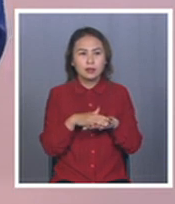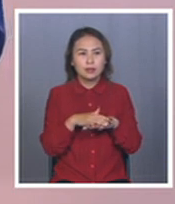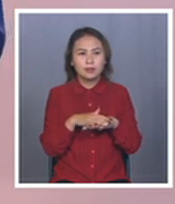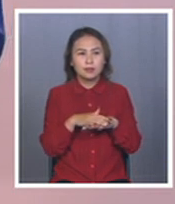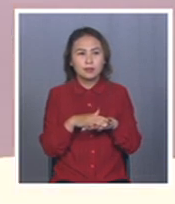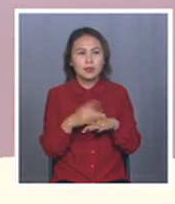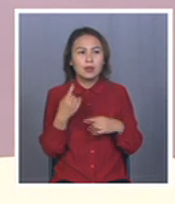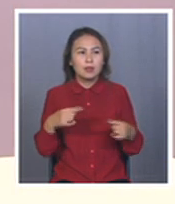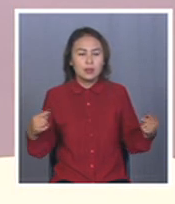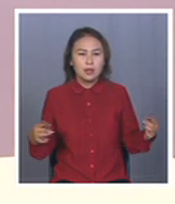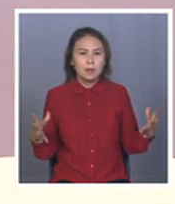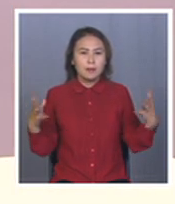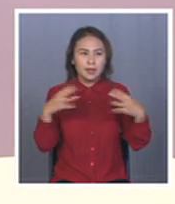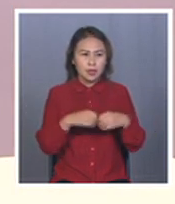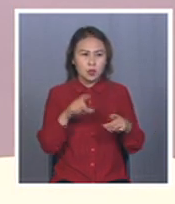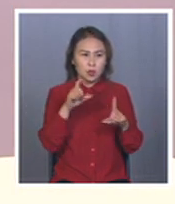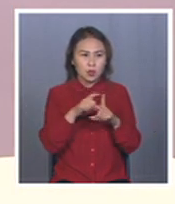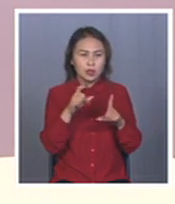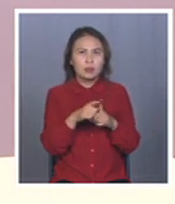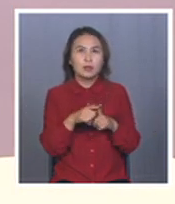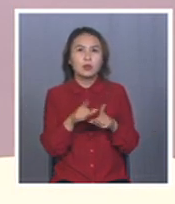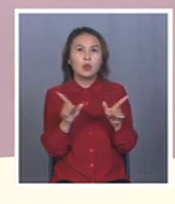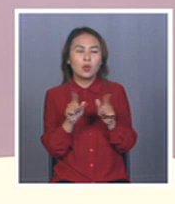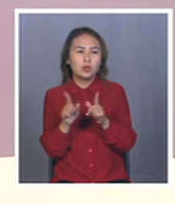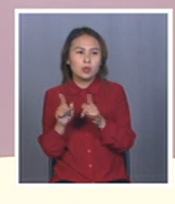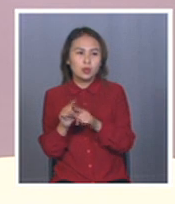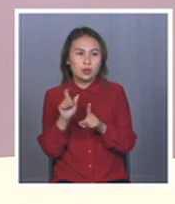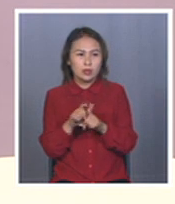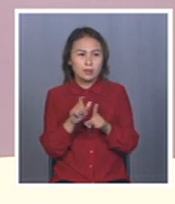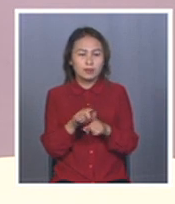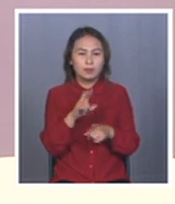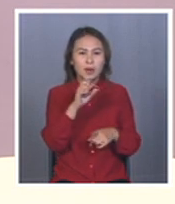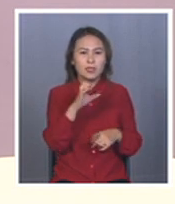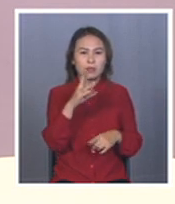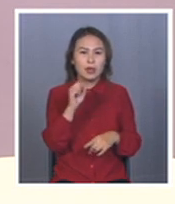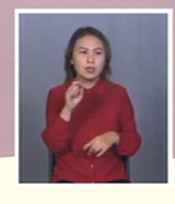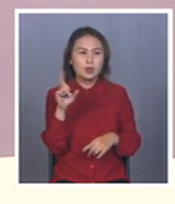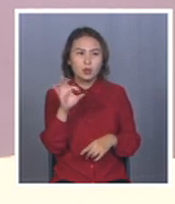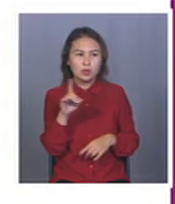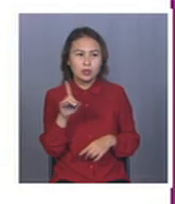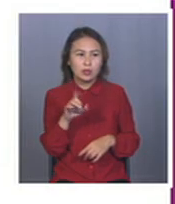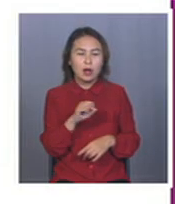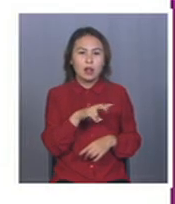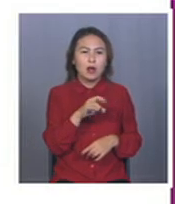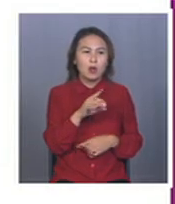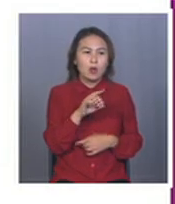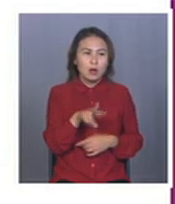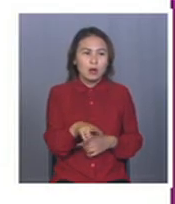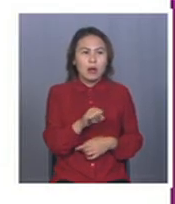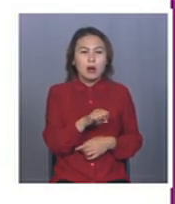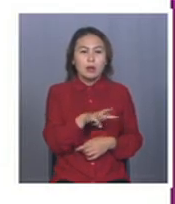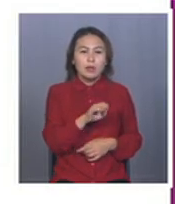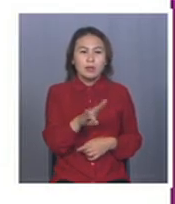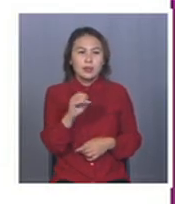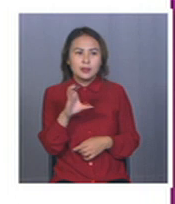басқа. Біріккен сөздер мен қос сөздерде. Баспа сөз, ала көл,